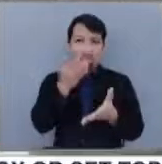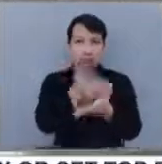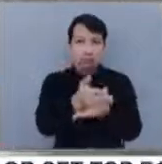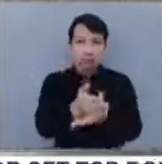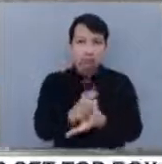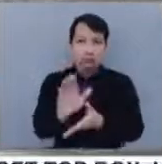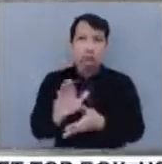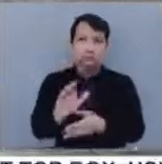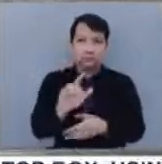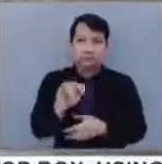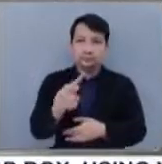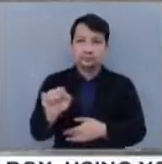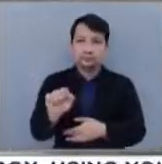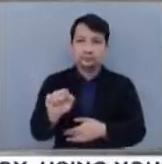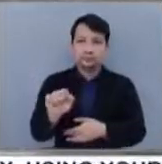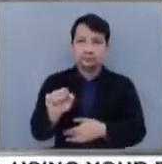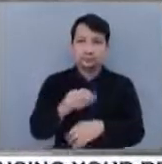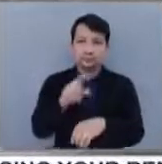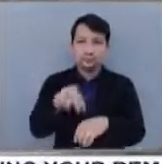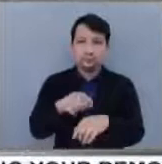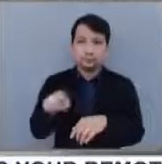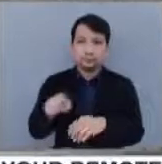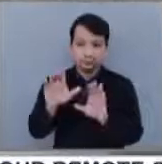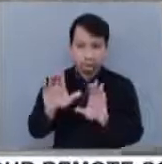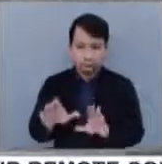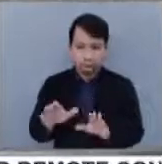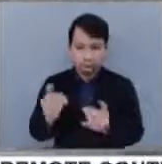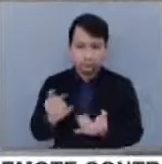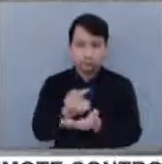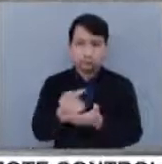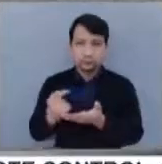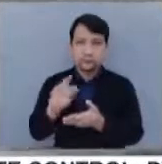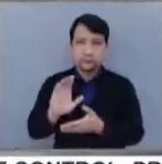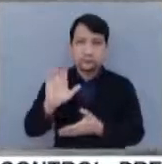Zaporizhia Nuclear Power Plant sa linggong ito. Kasunod na rin ito ng